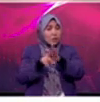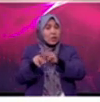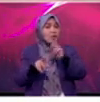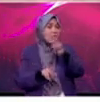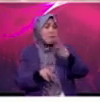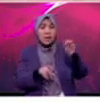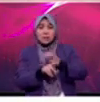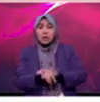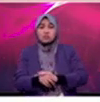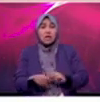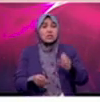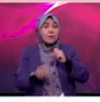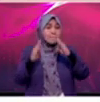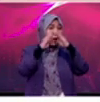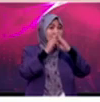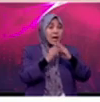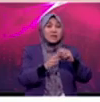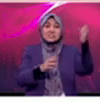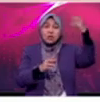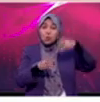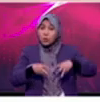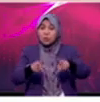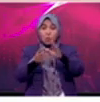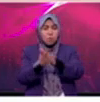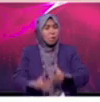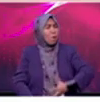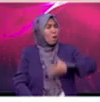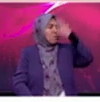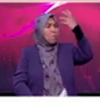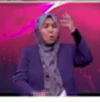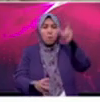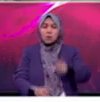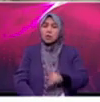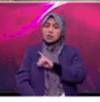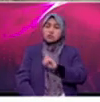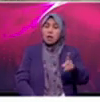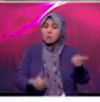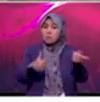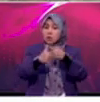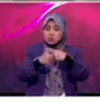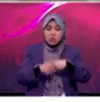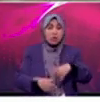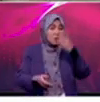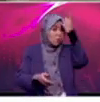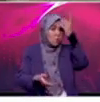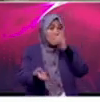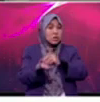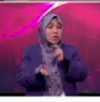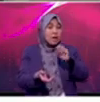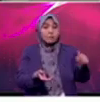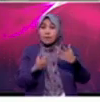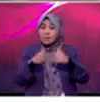Bandar Sunway tular di media sosial sekaligus Mencetuskan kemarahan umat Islam terdahulu Datuk Dr mohad Naim ditemui selepas